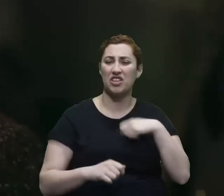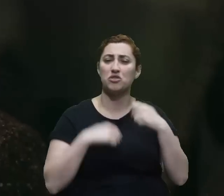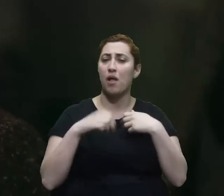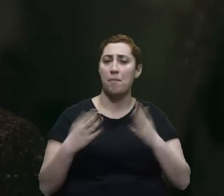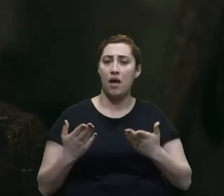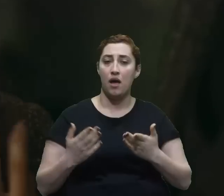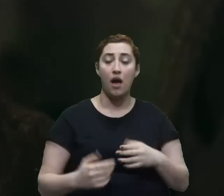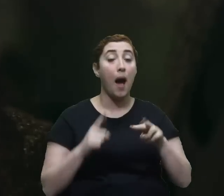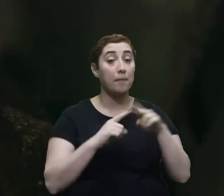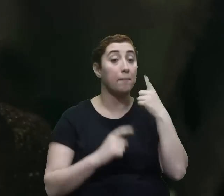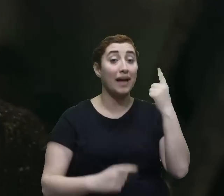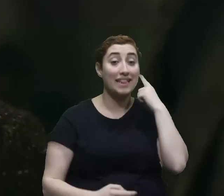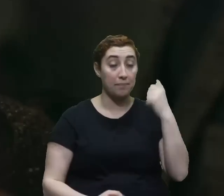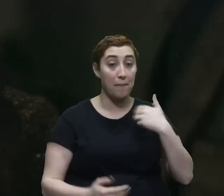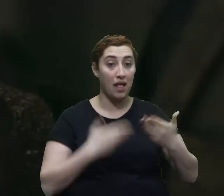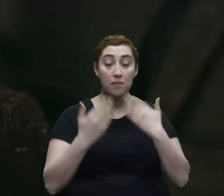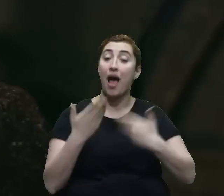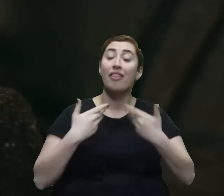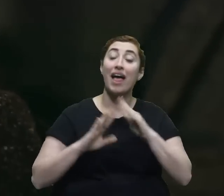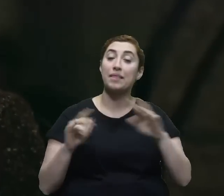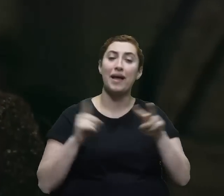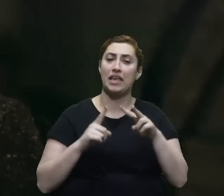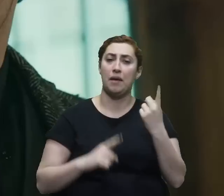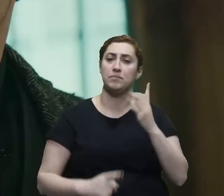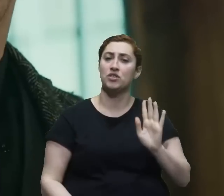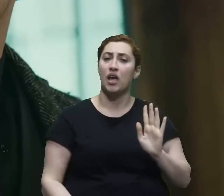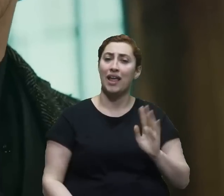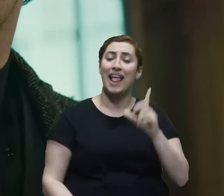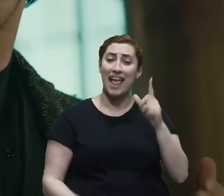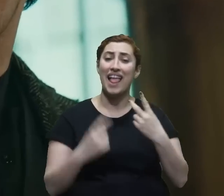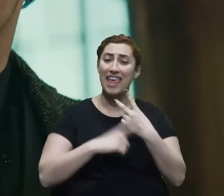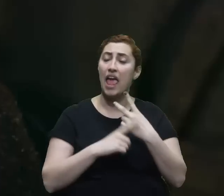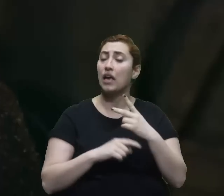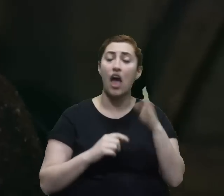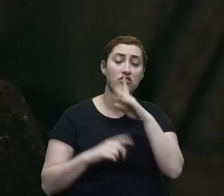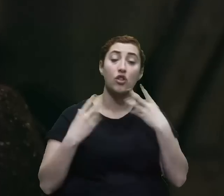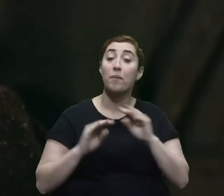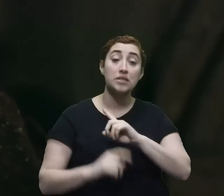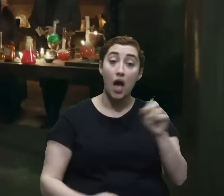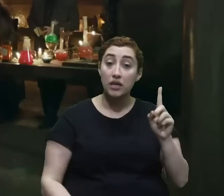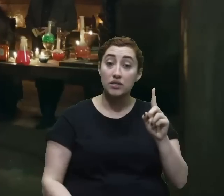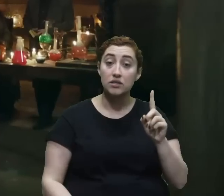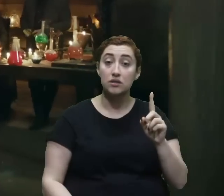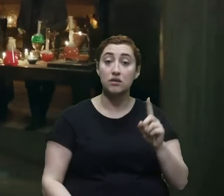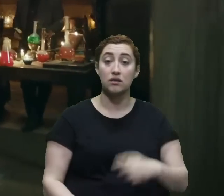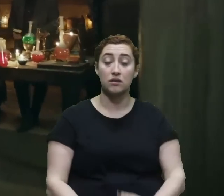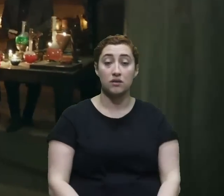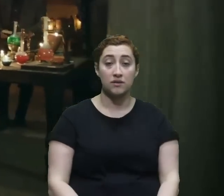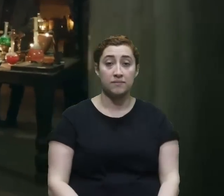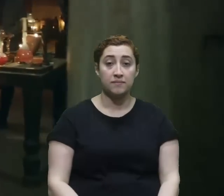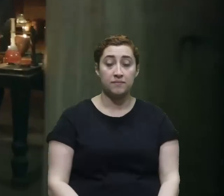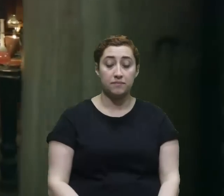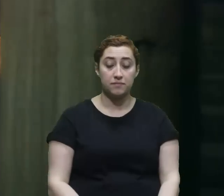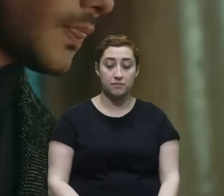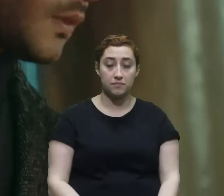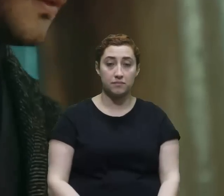Saçmalama. Ahmet bak dinle bir anlatayım. Anlatma Nihan bana bir şey. Leyla yenge falan olamaz. Hayır. Ahmet